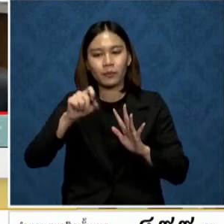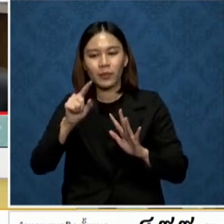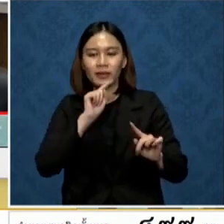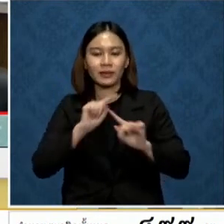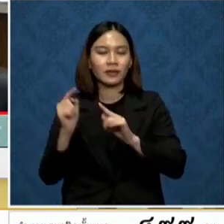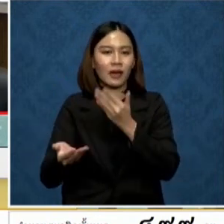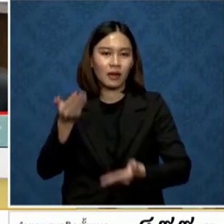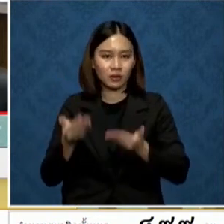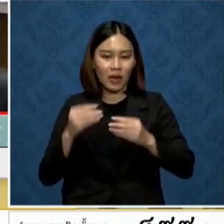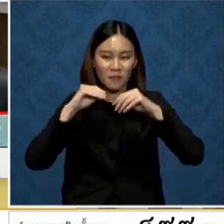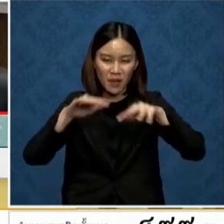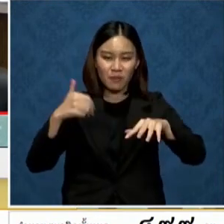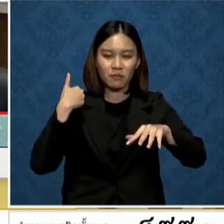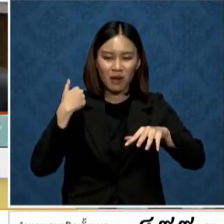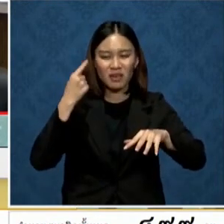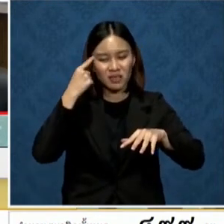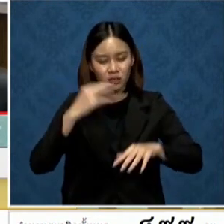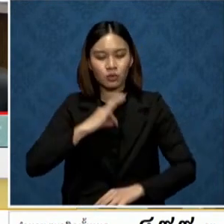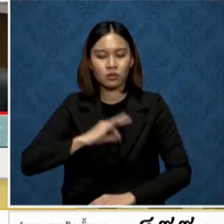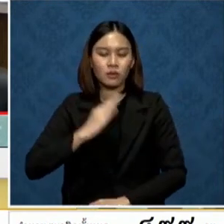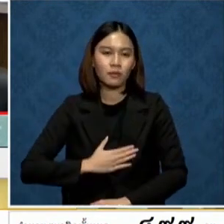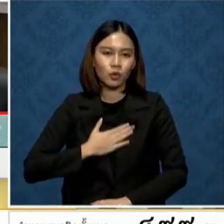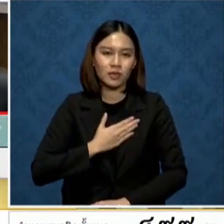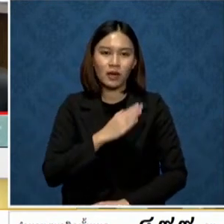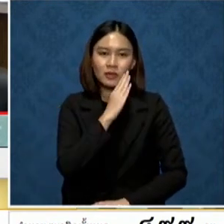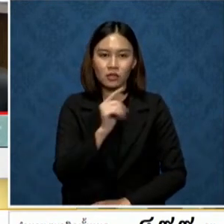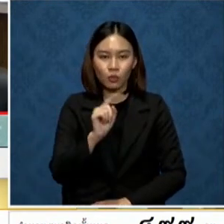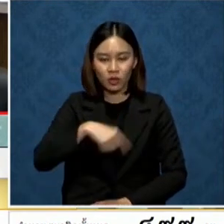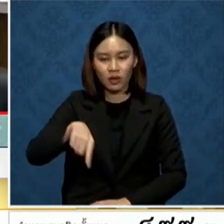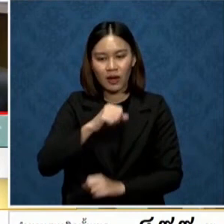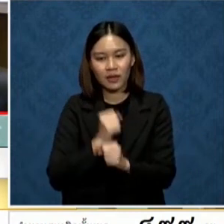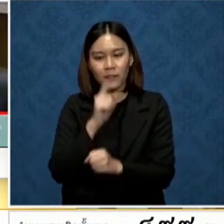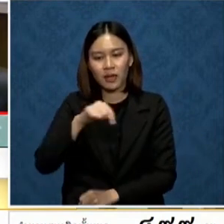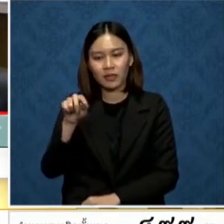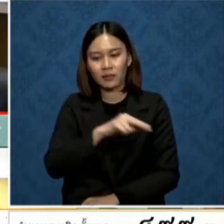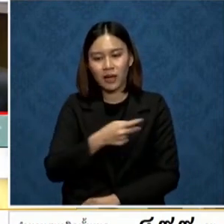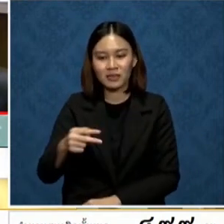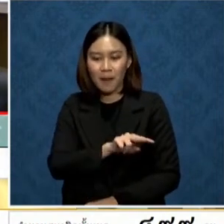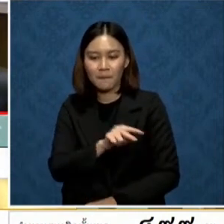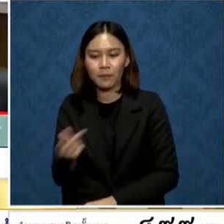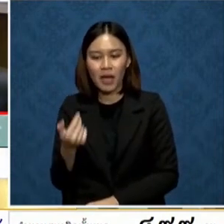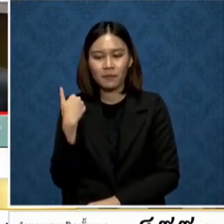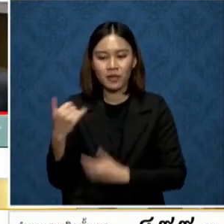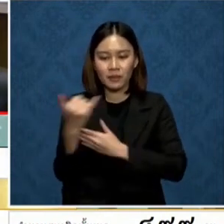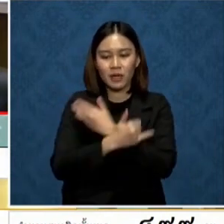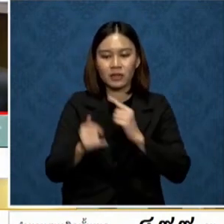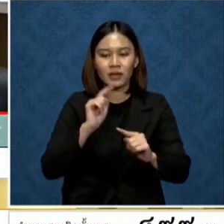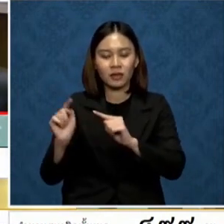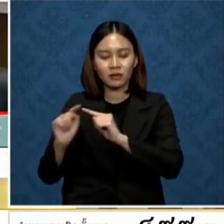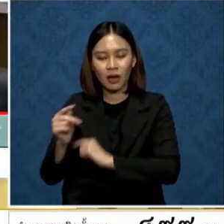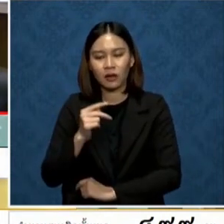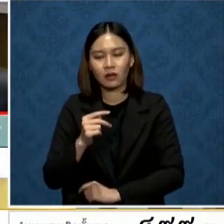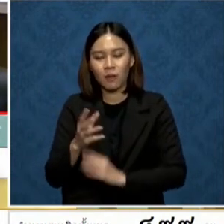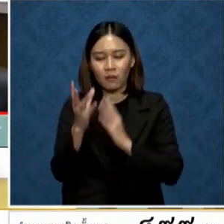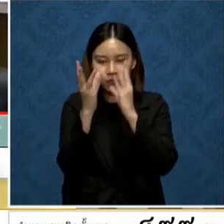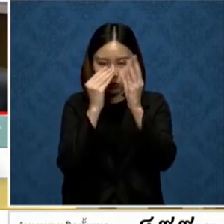เปล่าและดิฉันคิดว่ามันเป็นสิ่งที่น่าภาคภูมิใจนะคะถ้าเราทำเป็นภาษาอังกฤษแล้วมีประเทศอื่นๆเนี่ยสามารถที่